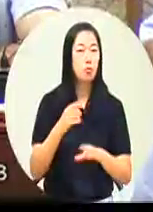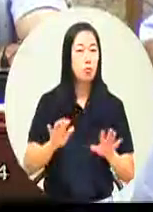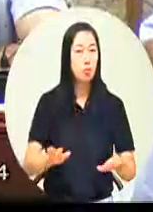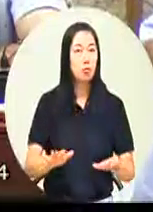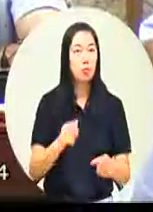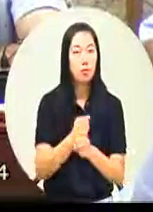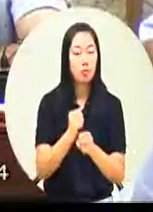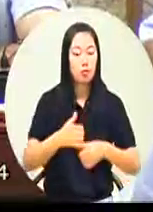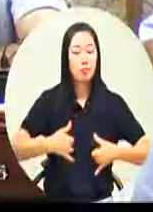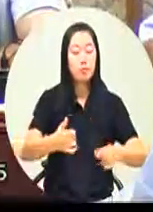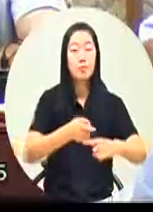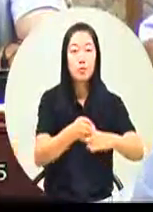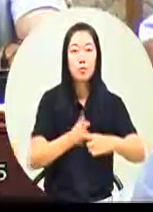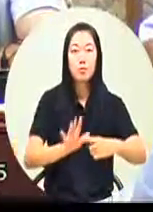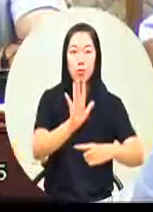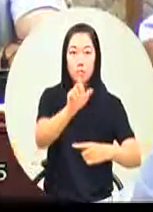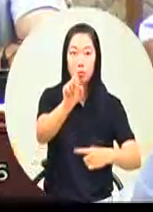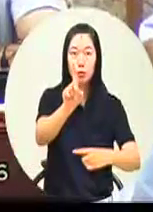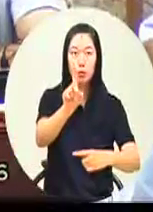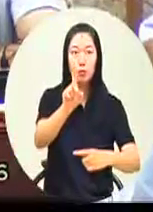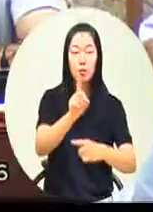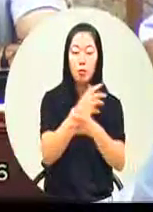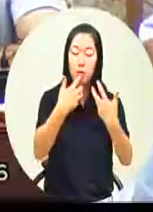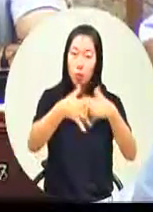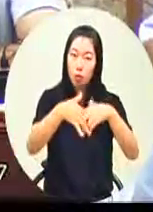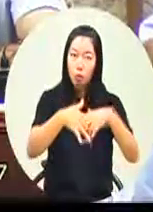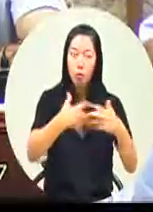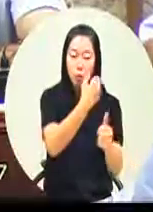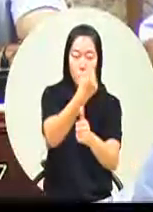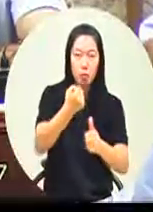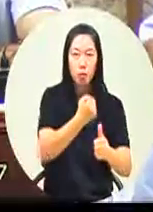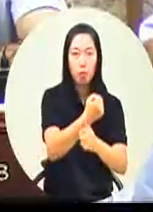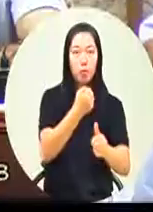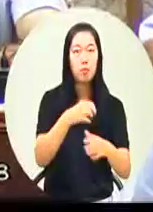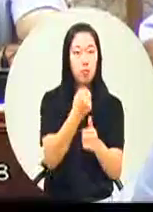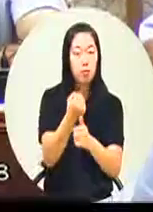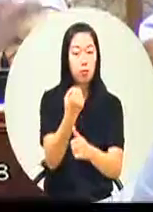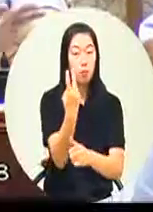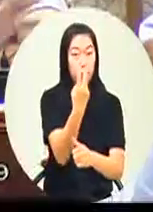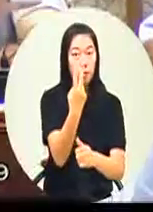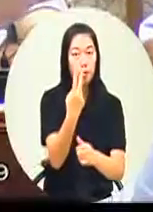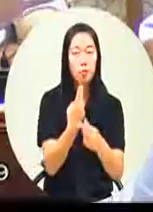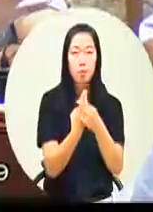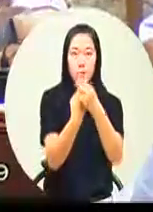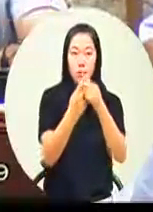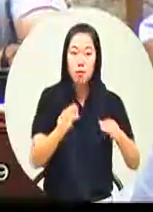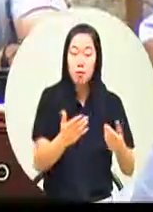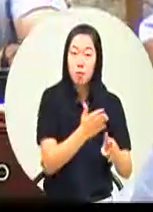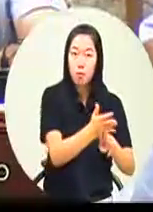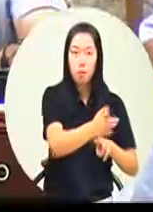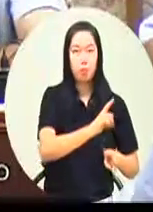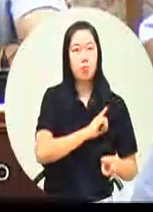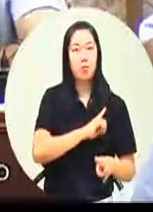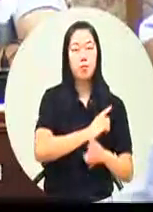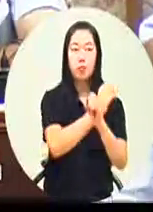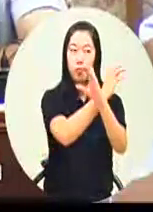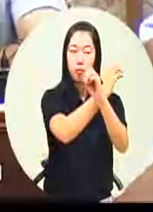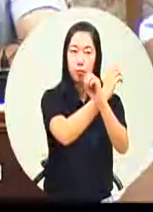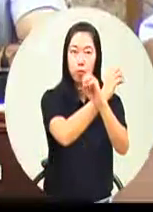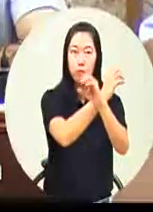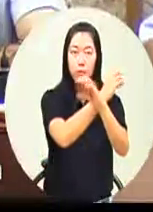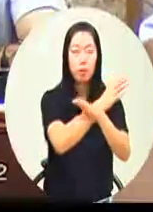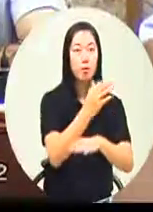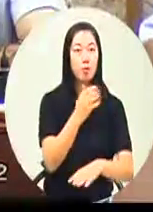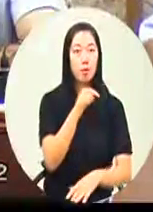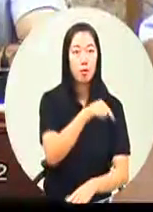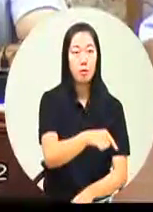轻轨路口部分就是有一个 TR 的控制，TR 控制是控制两个部分哦，一个部分是轻轨自己的耗资，轻轨的耗资部分